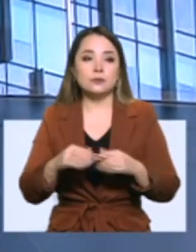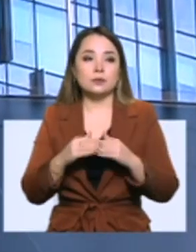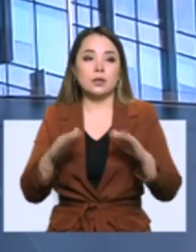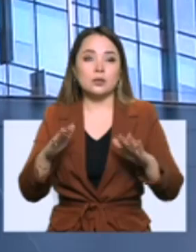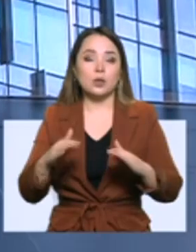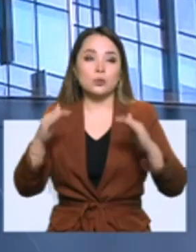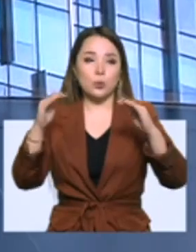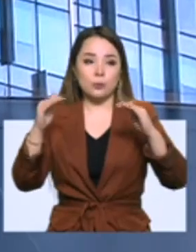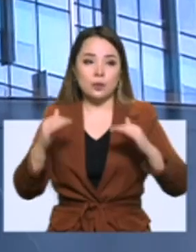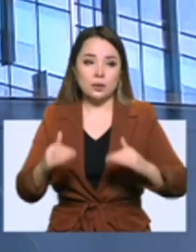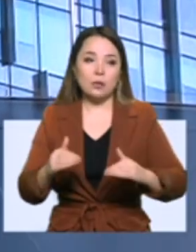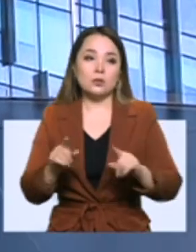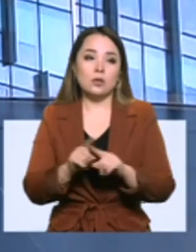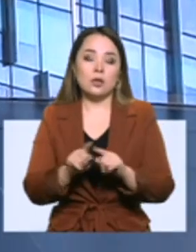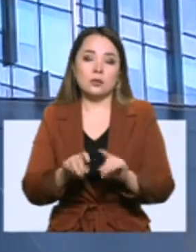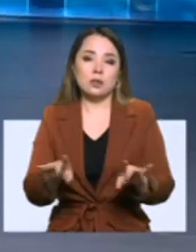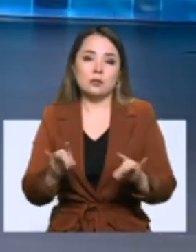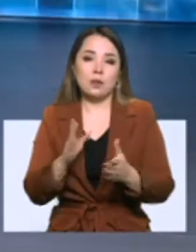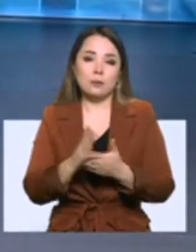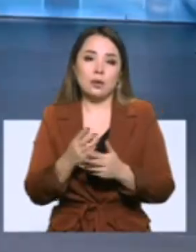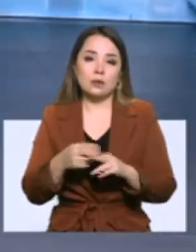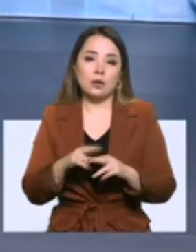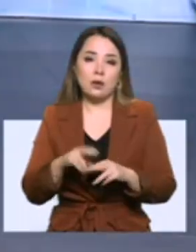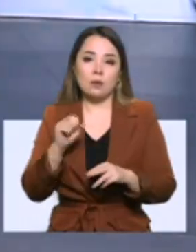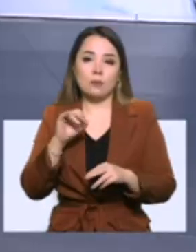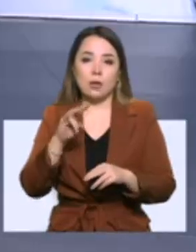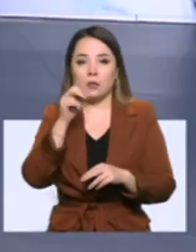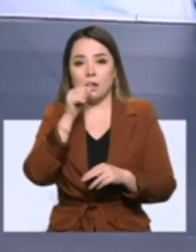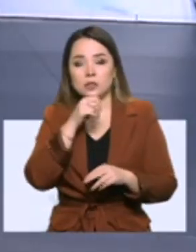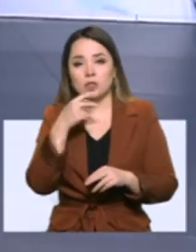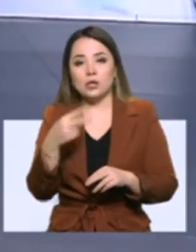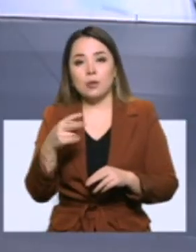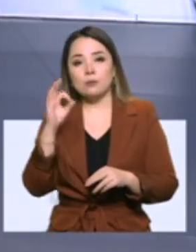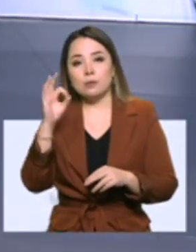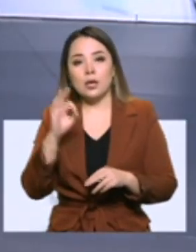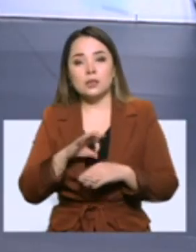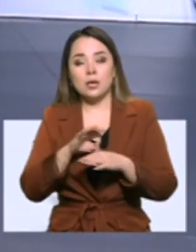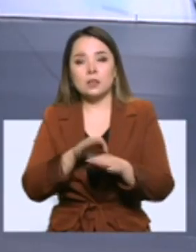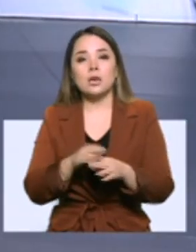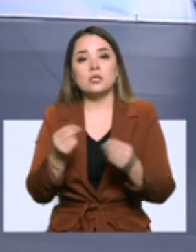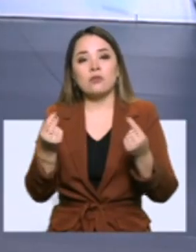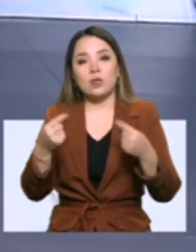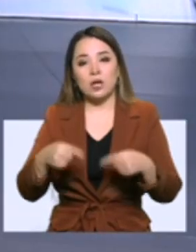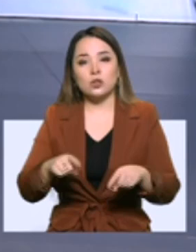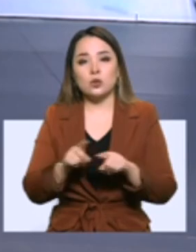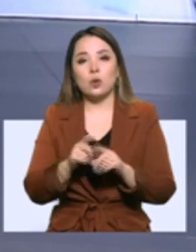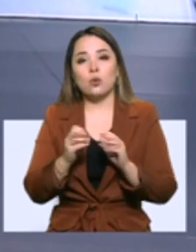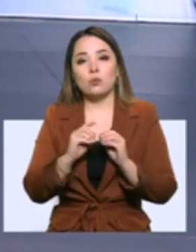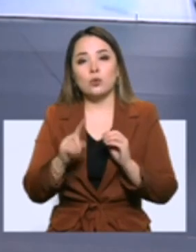деңгейінің төмендегенін алға тартады. Ақпан айында 20%-ға жеткен инфляция қазір